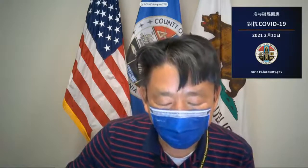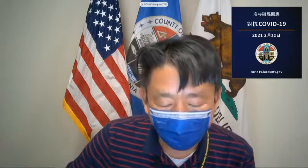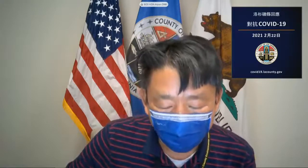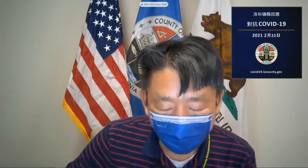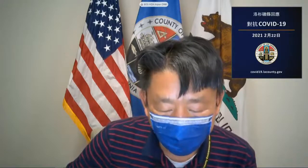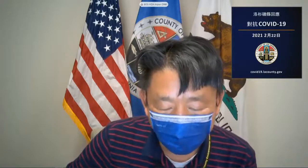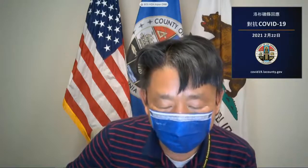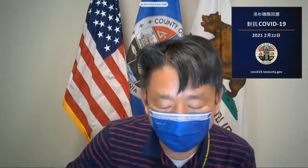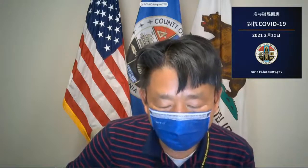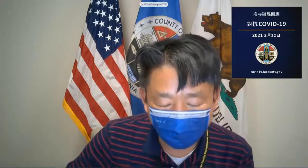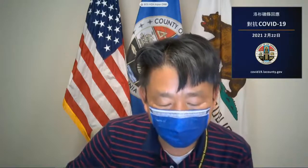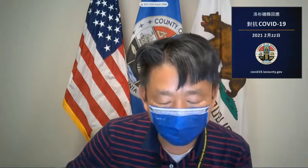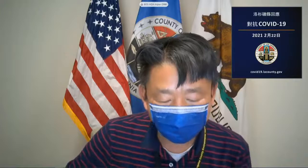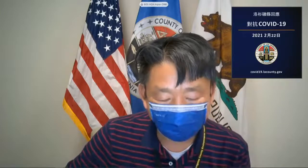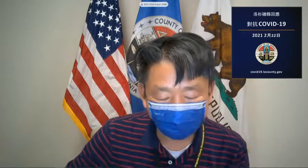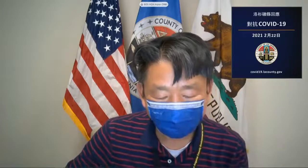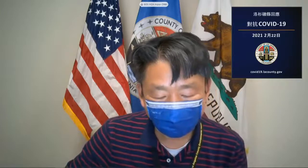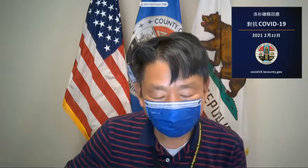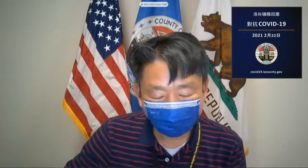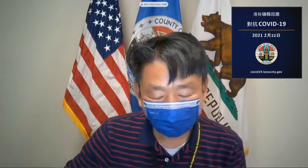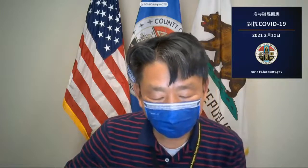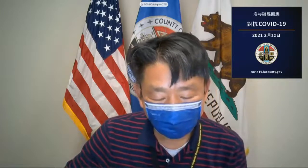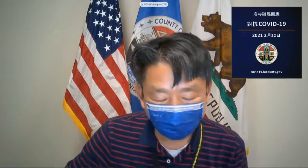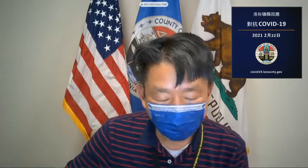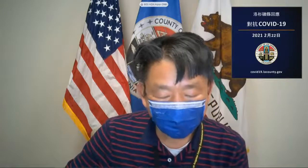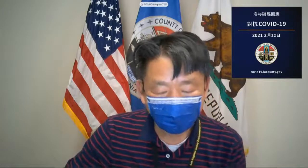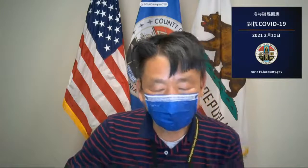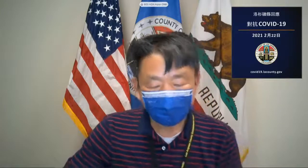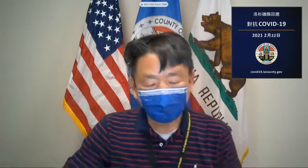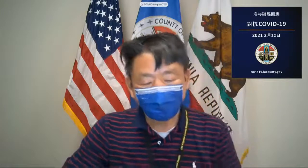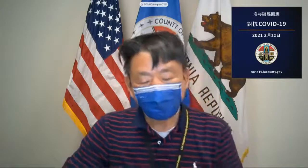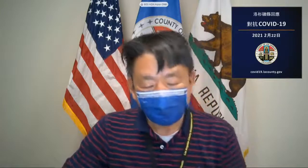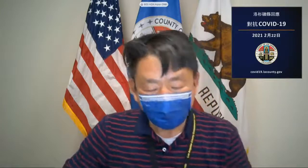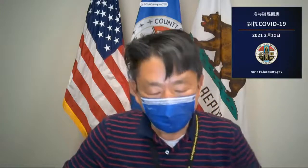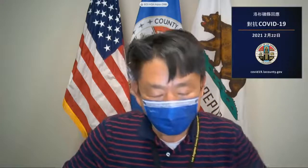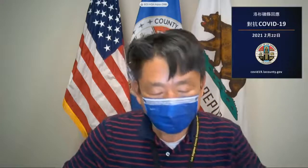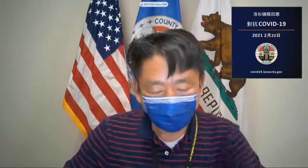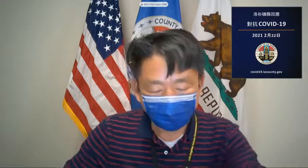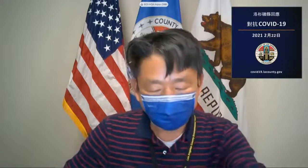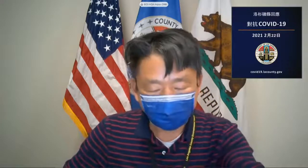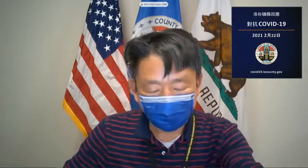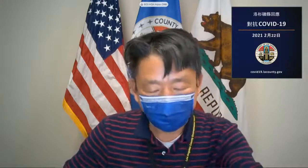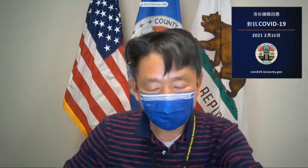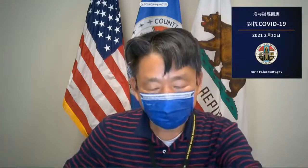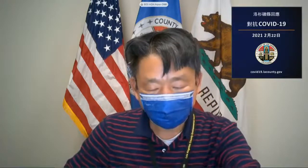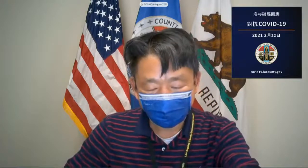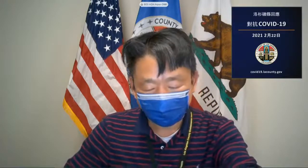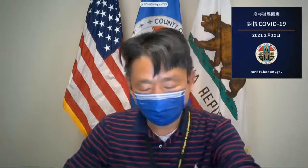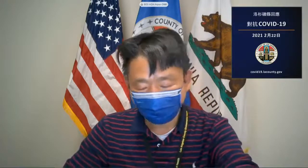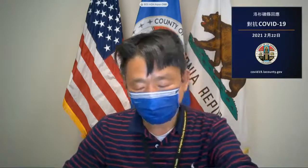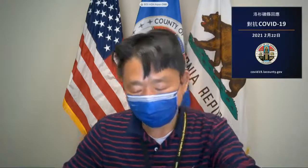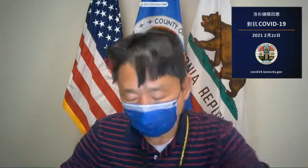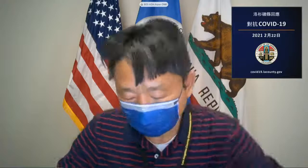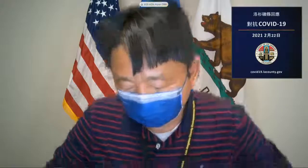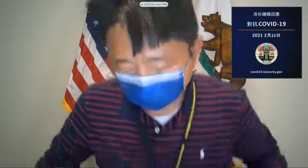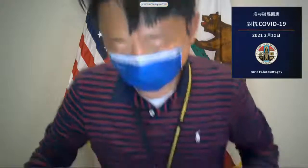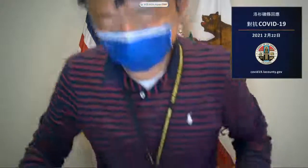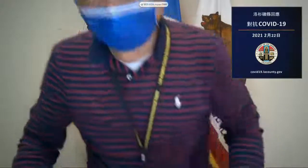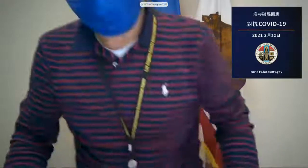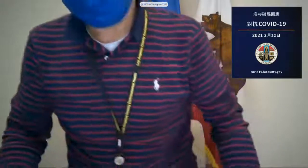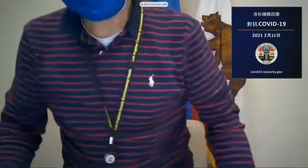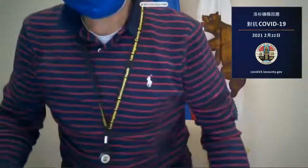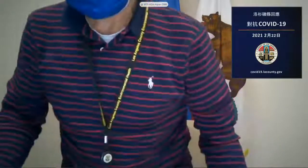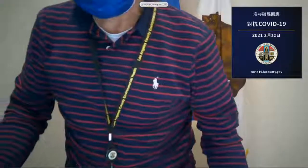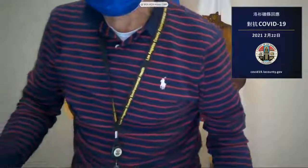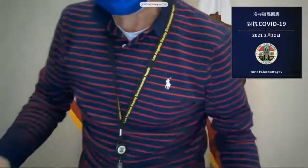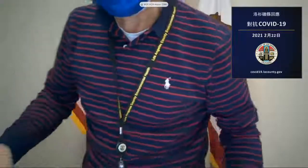万人需要接种。That concludes for today. Thank you.